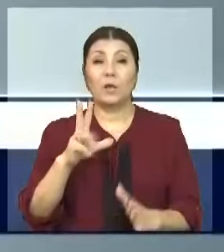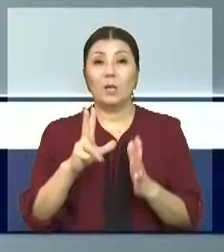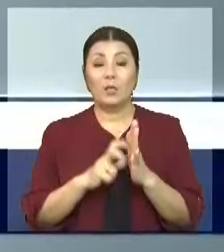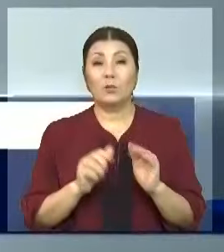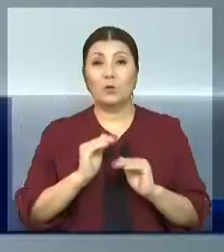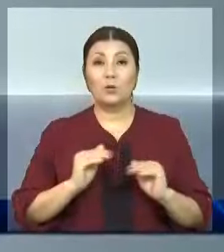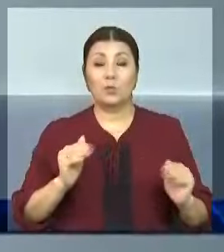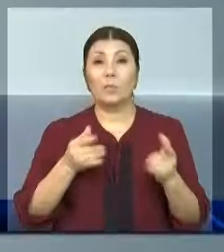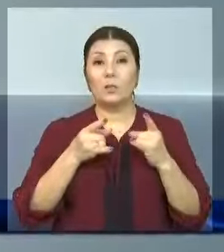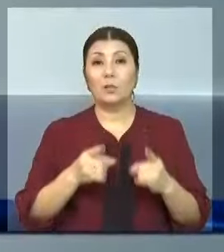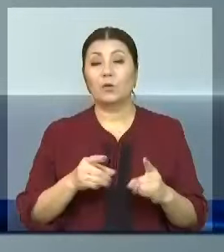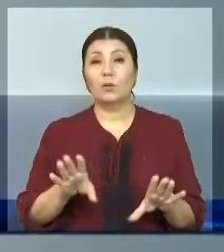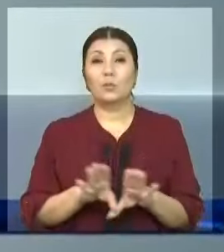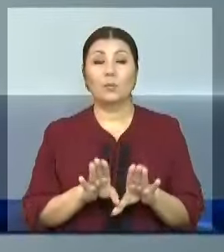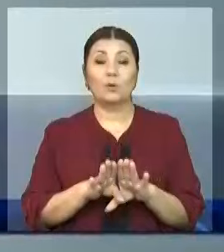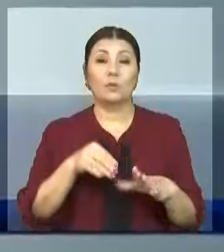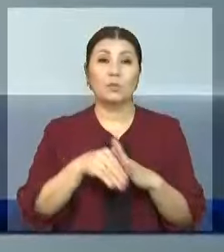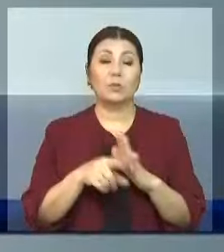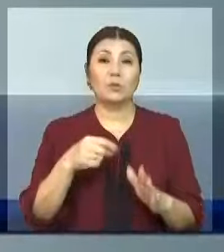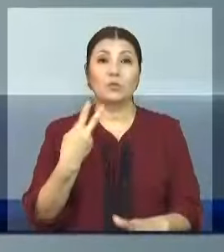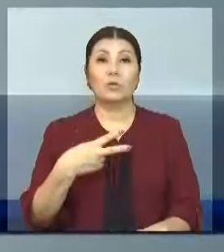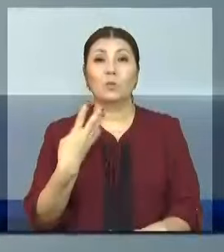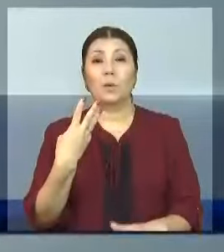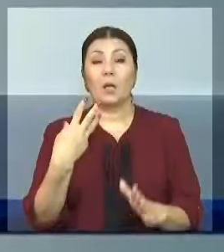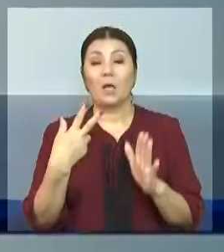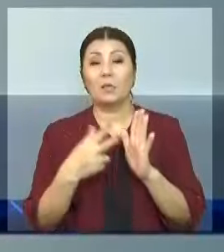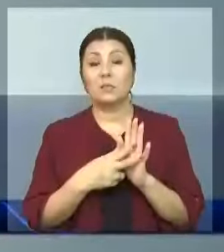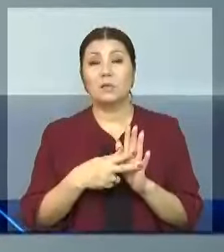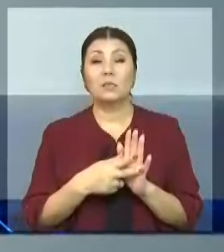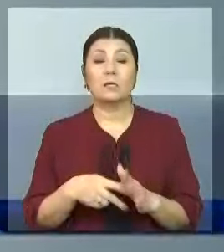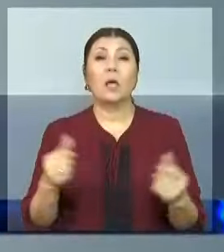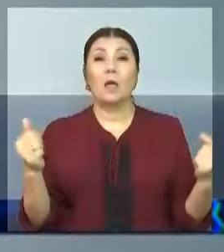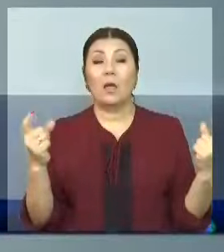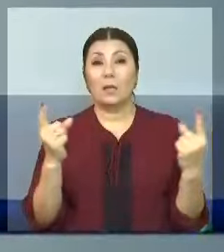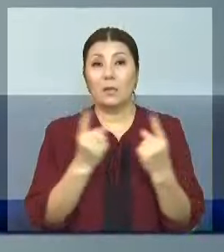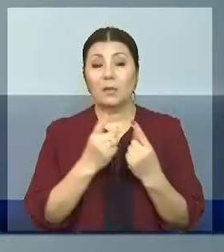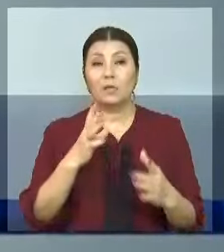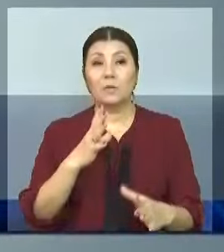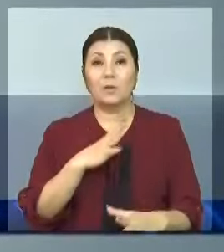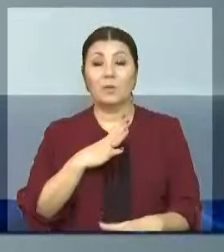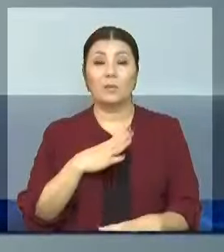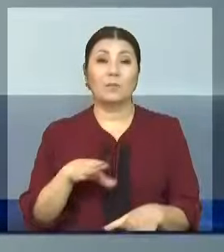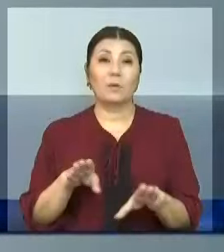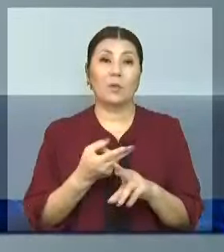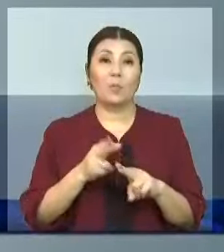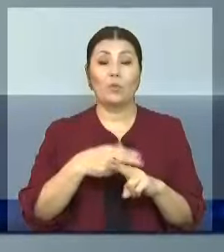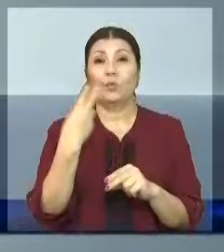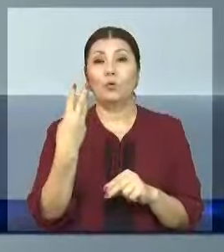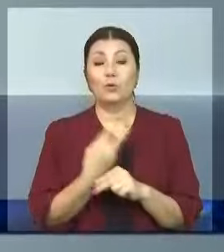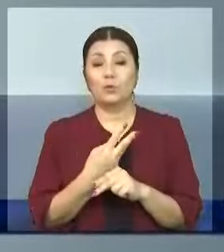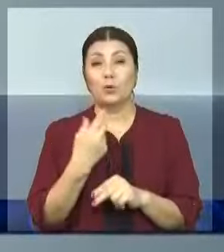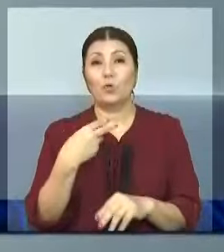келді. Соның ішінде 128 егіз бала дүниеге келді және бұл деген үшінші